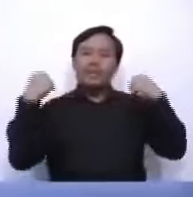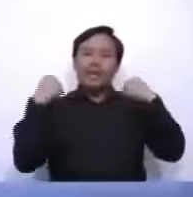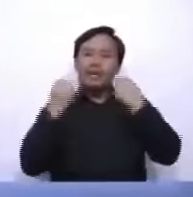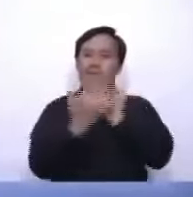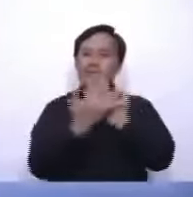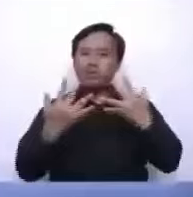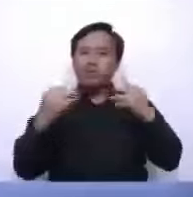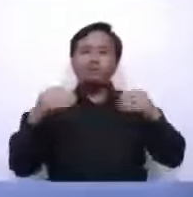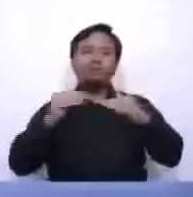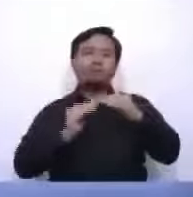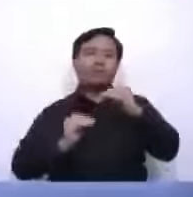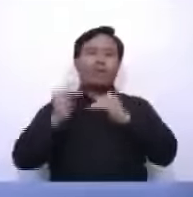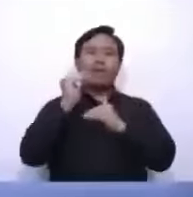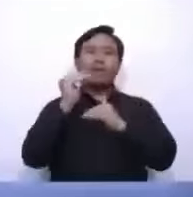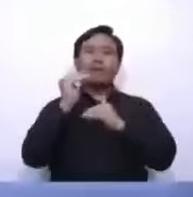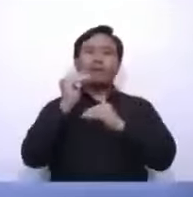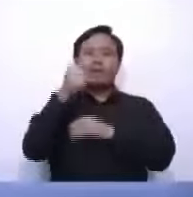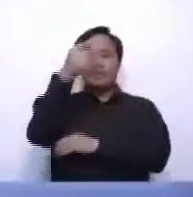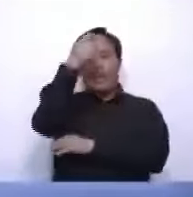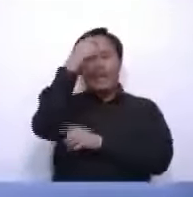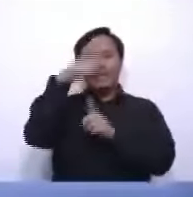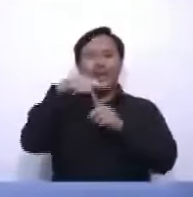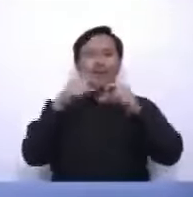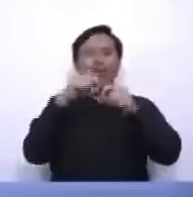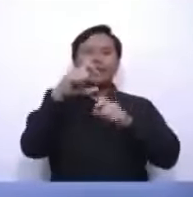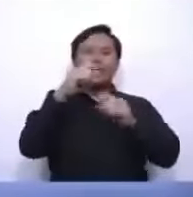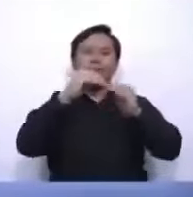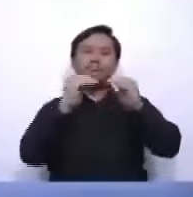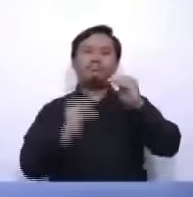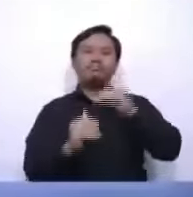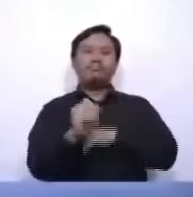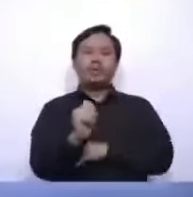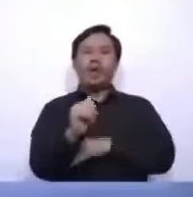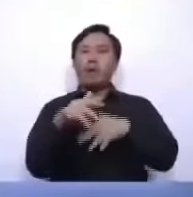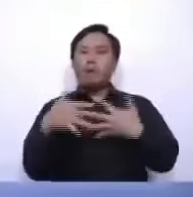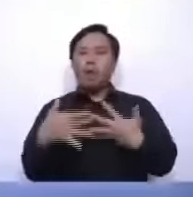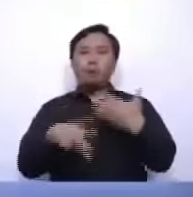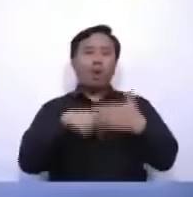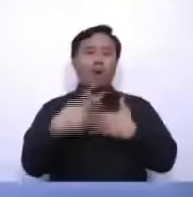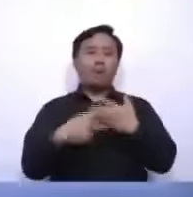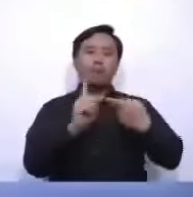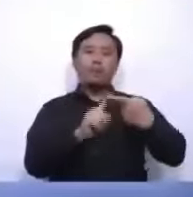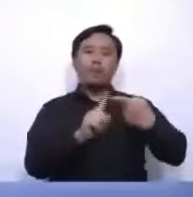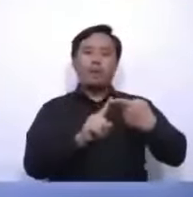kesehatan dan mengurangi penyakit TBC. Yang pertama adalah program